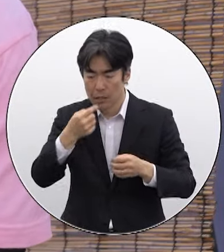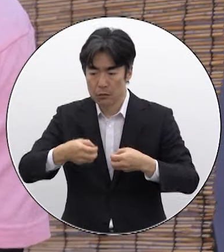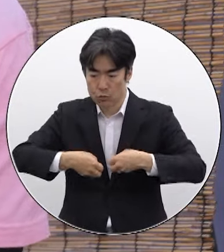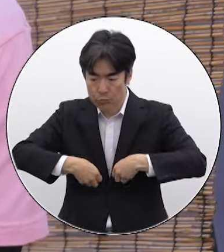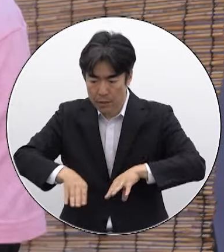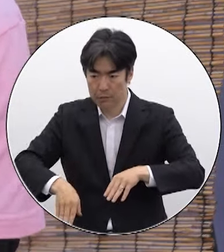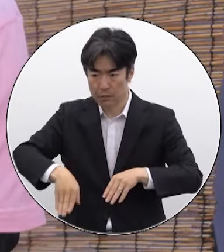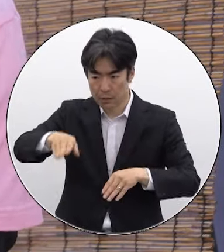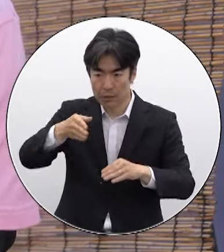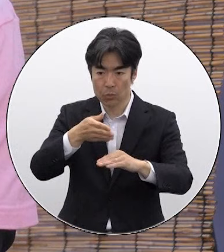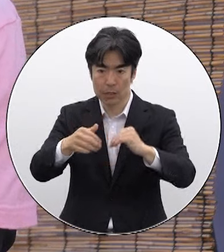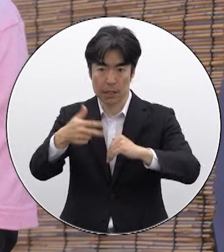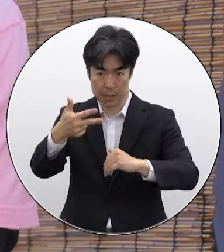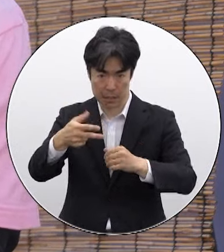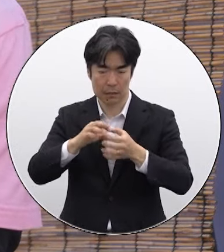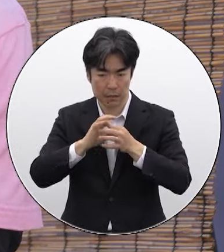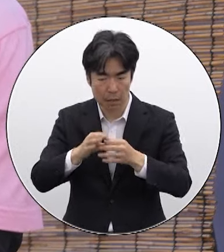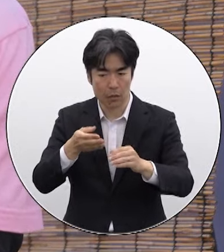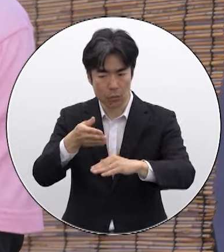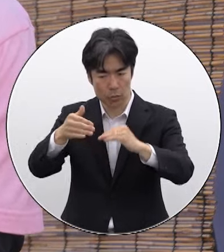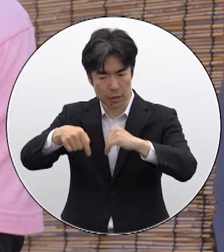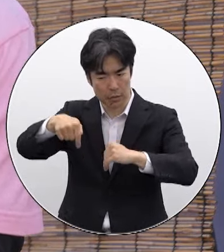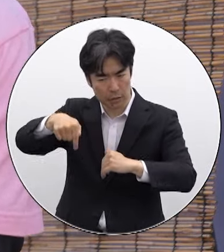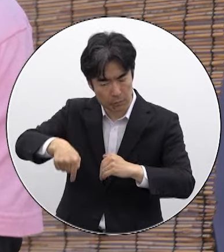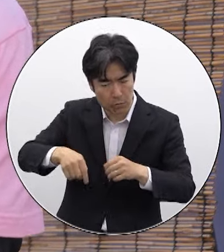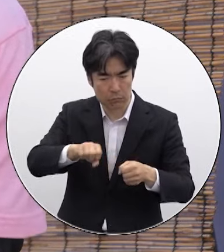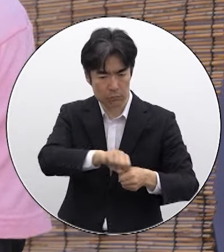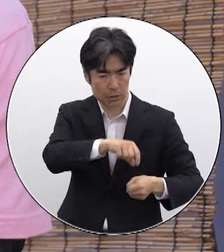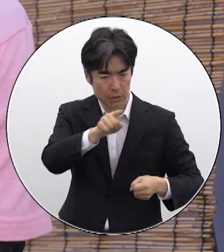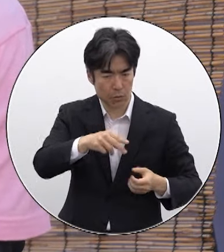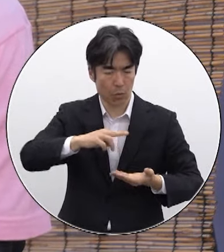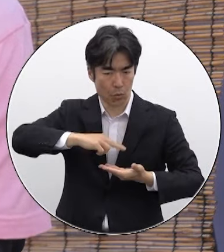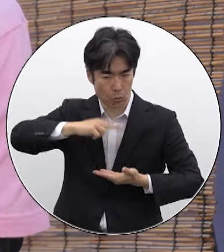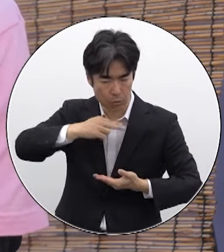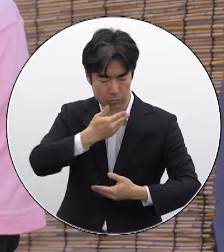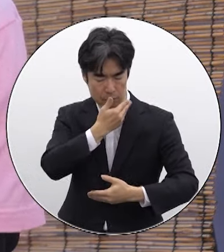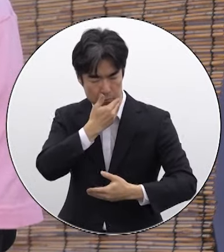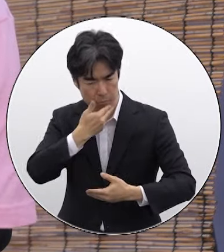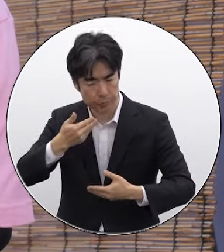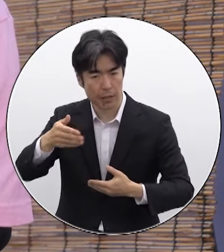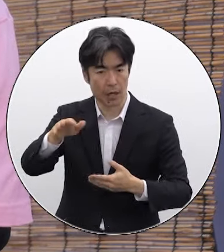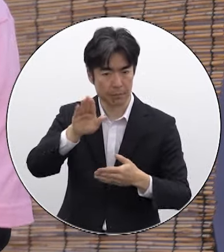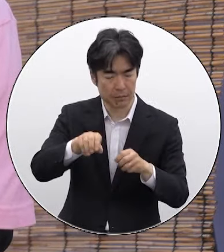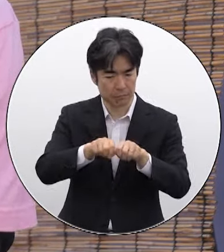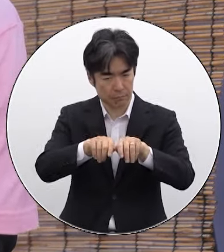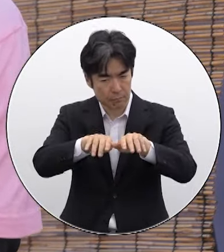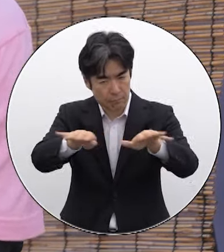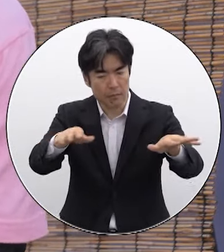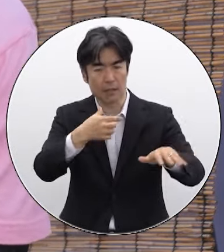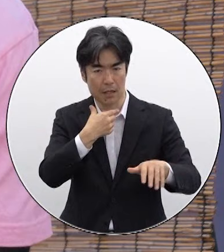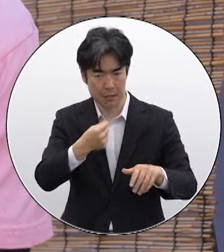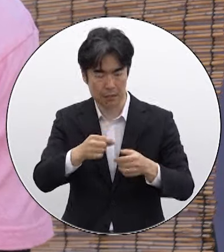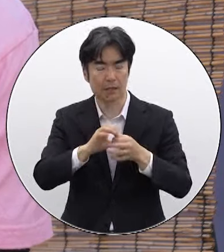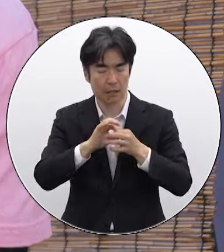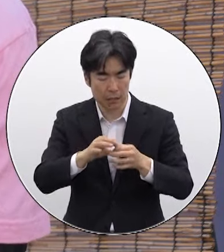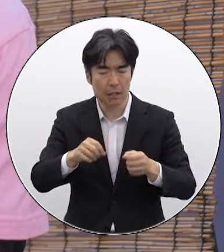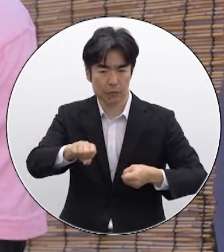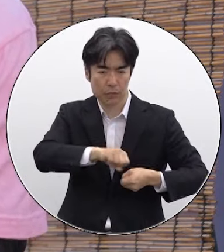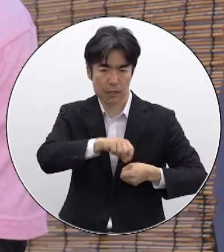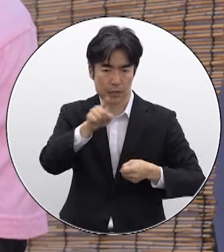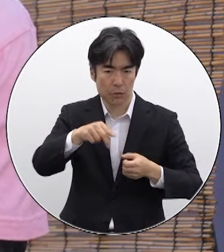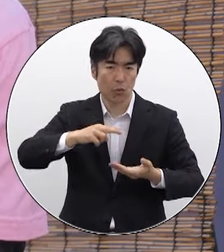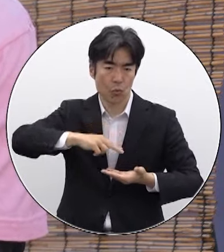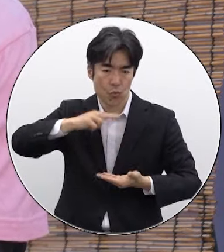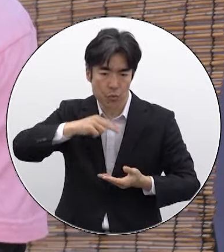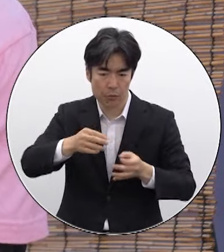越谷なんで、はい、越谷にもこんな美味しいうどんがあるよっていうのを、うんうん、広めていきたいなと思って、武蔵野うどん